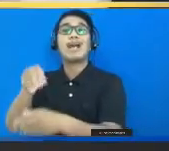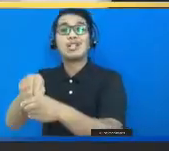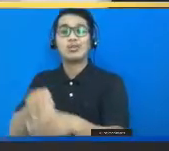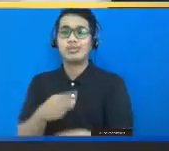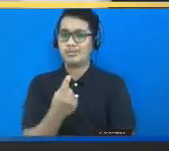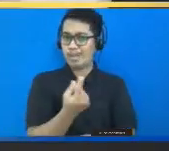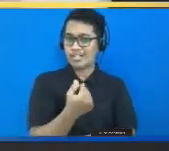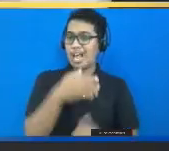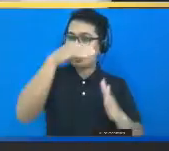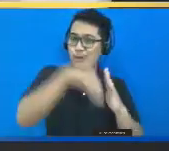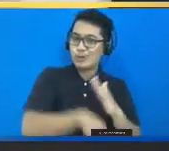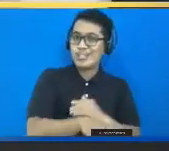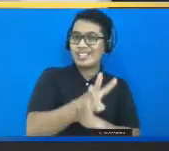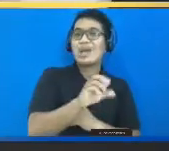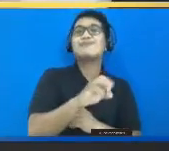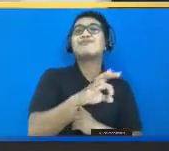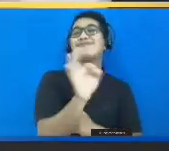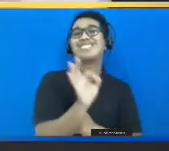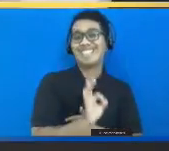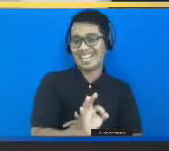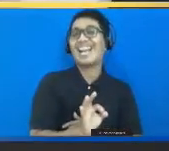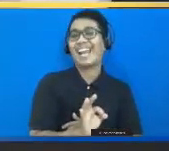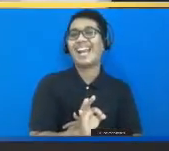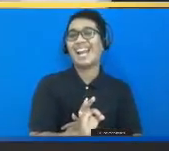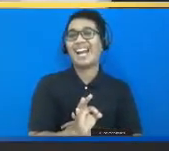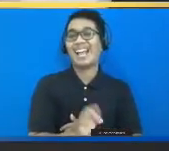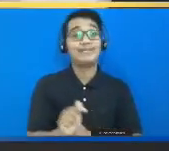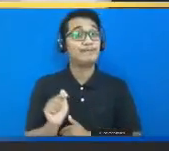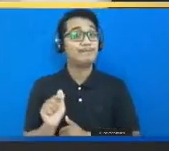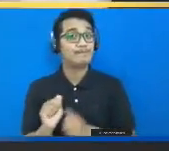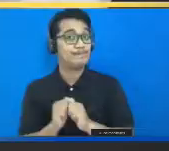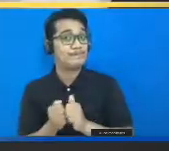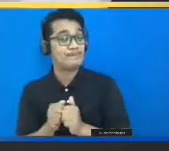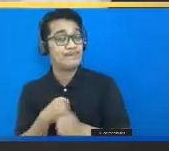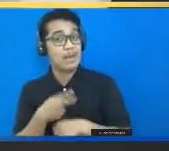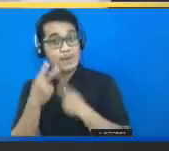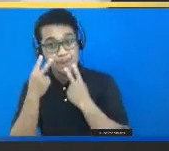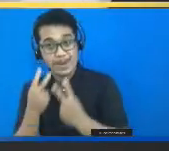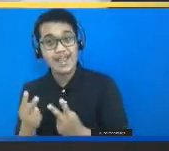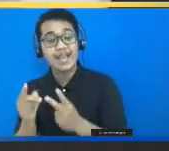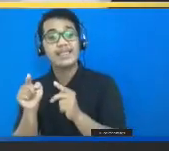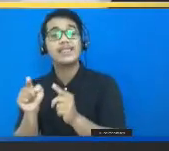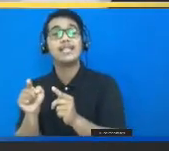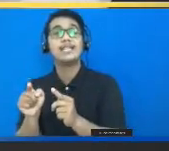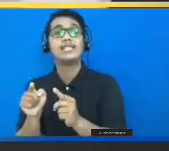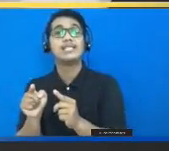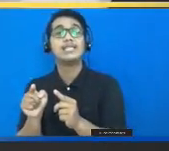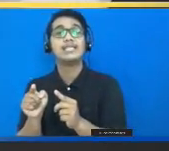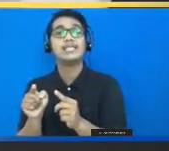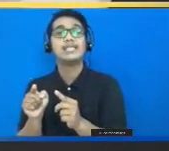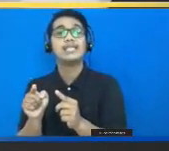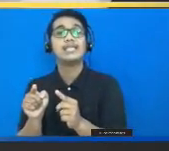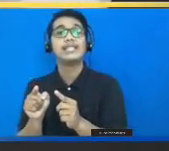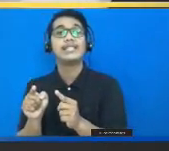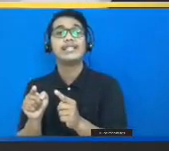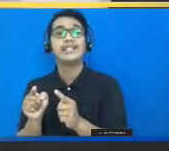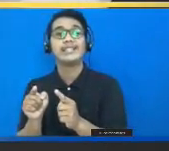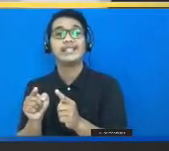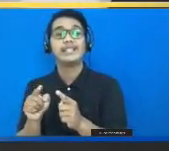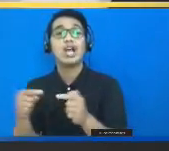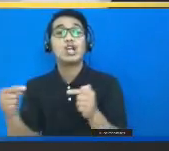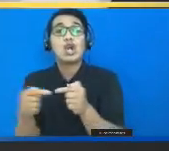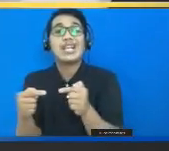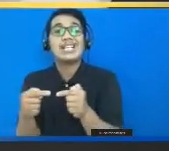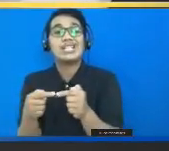turut 30-an persen grup nah ini yang saya melihat semenjak ke-4 Hei napa